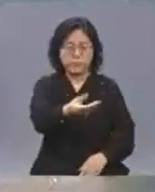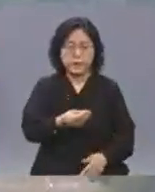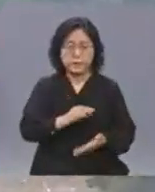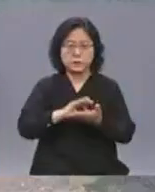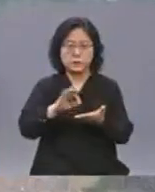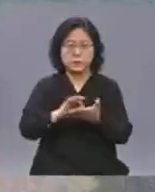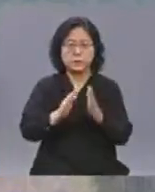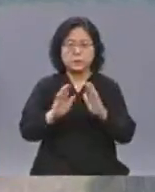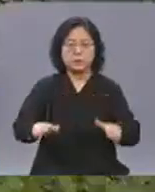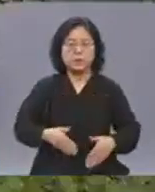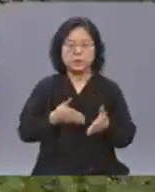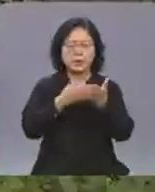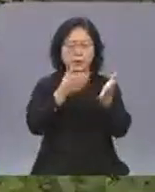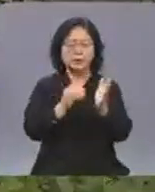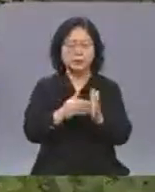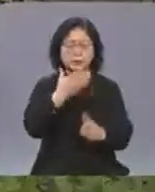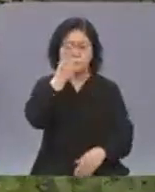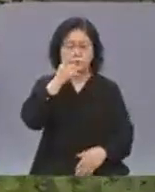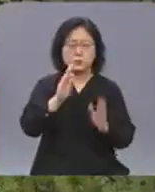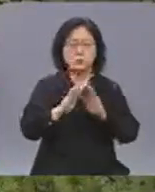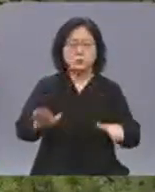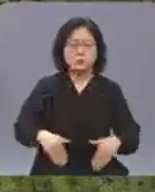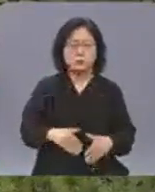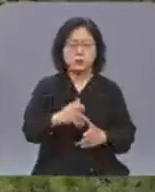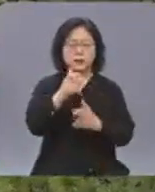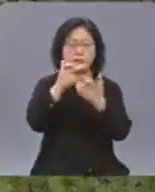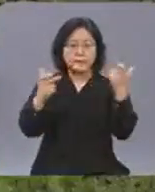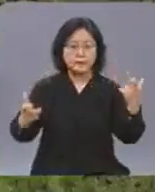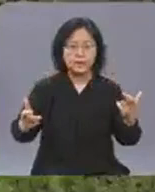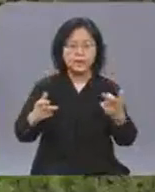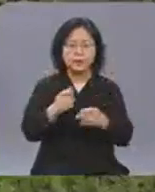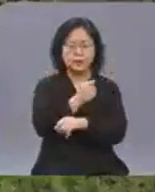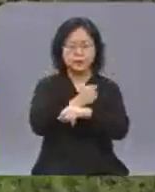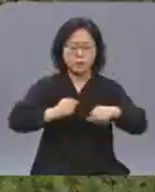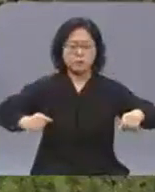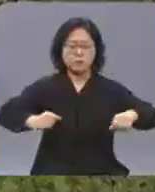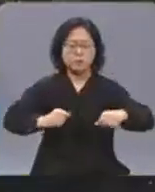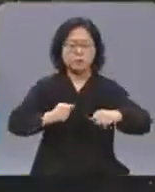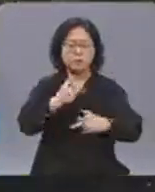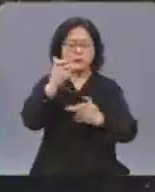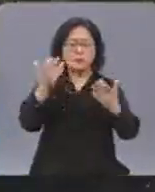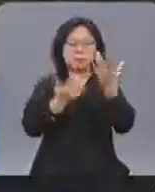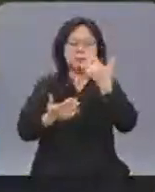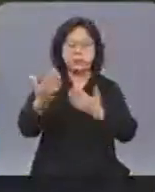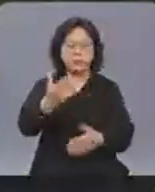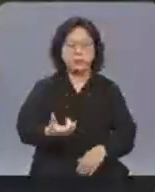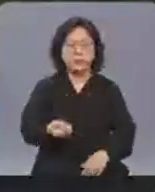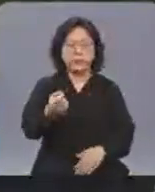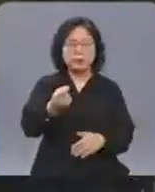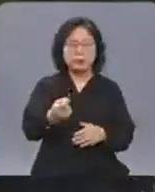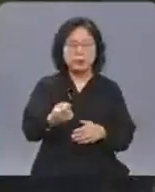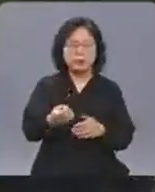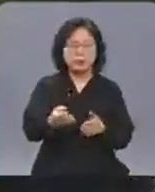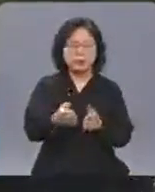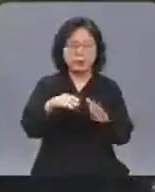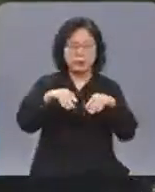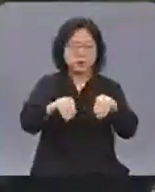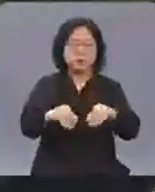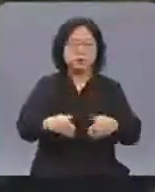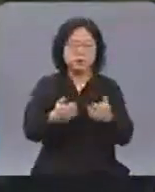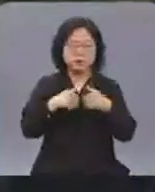건의했습니다 순천시는 전남에서 산림면적이 가장 넓어 산불의 조기 대응하는게 중요하다며